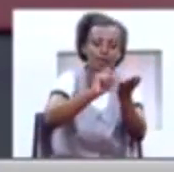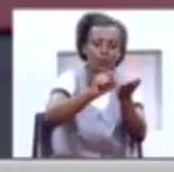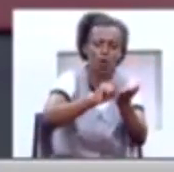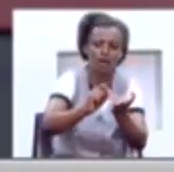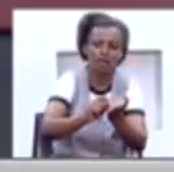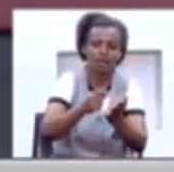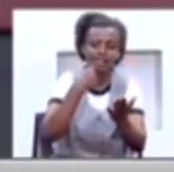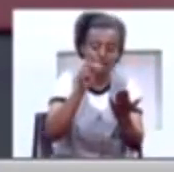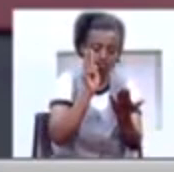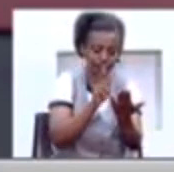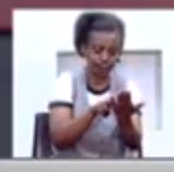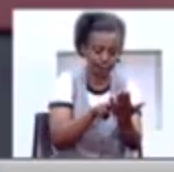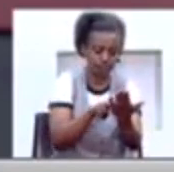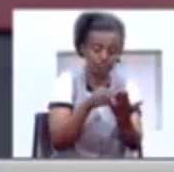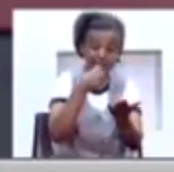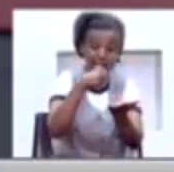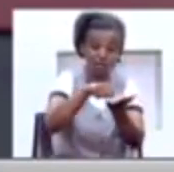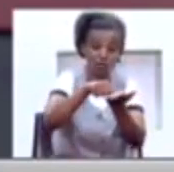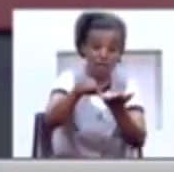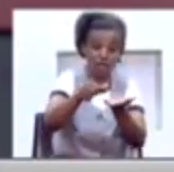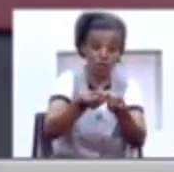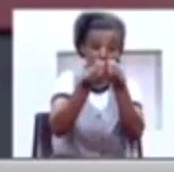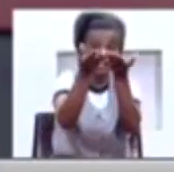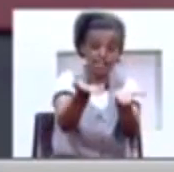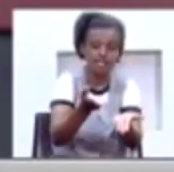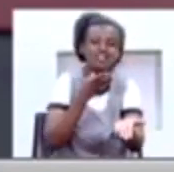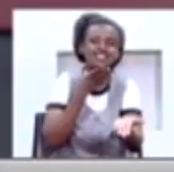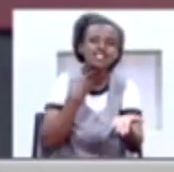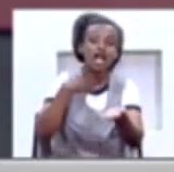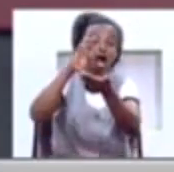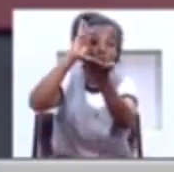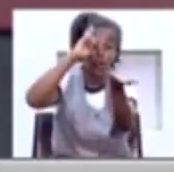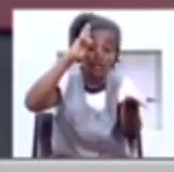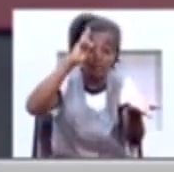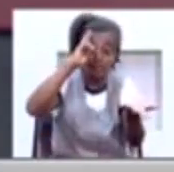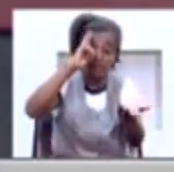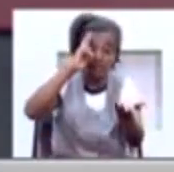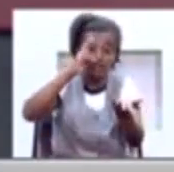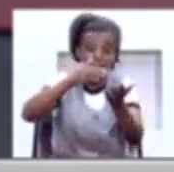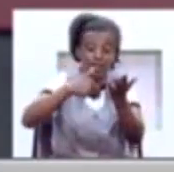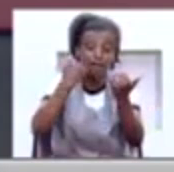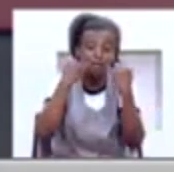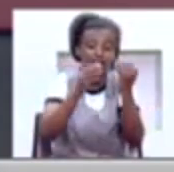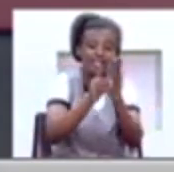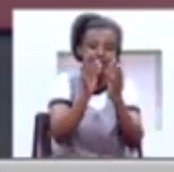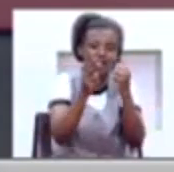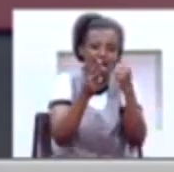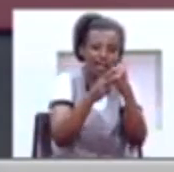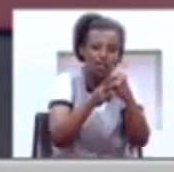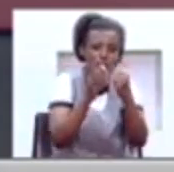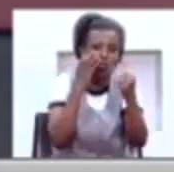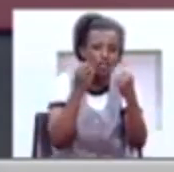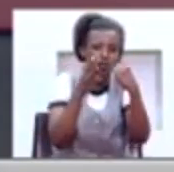atya muri uru rwandiko mbandikiye ndashaka kubibutsa ibyo nababwiye ku itariki